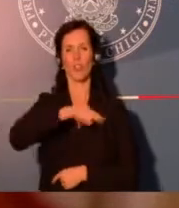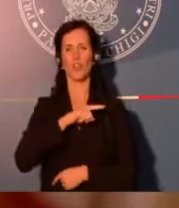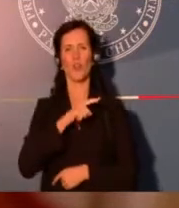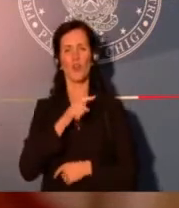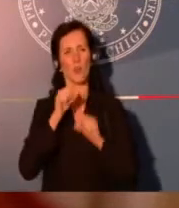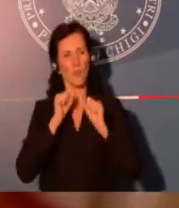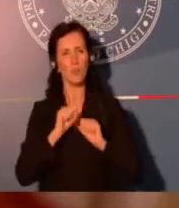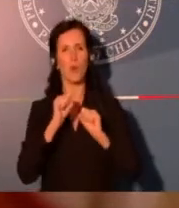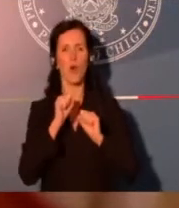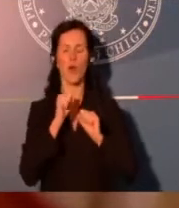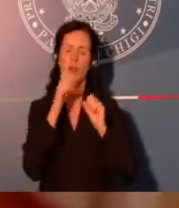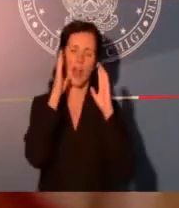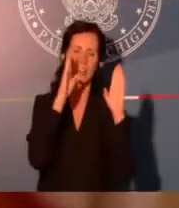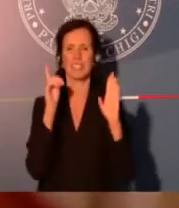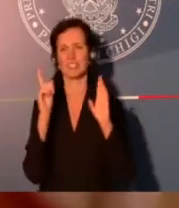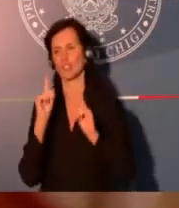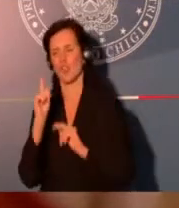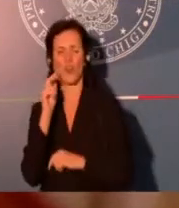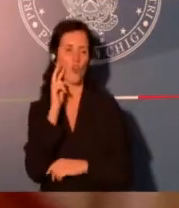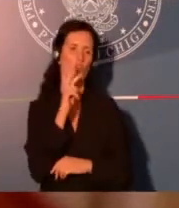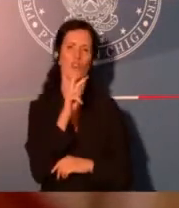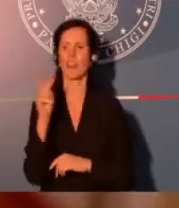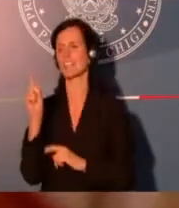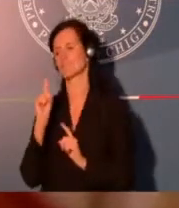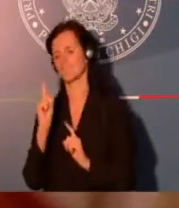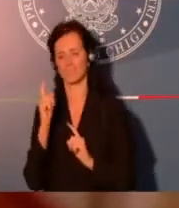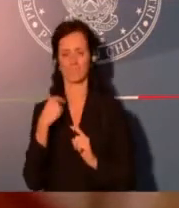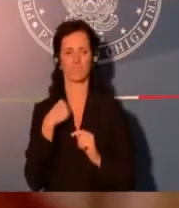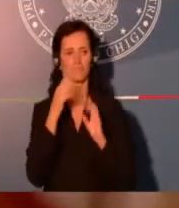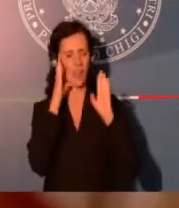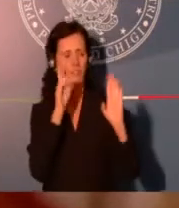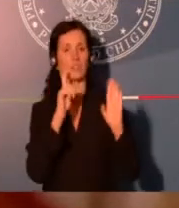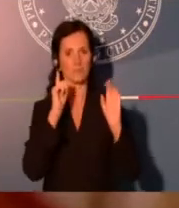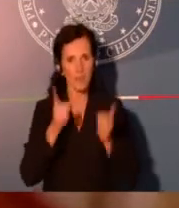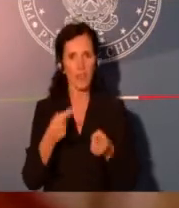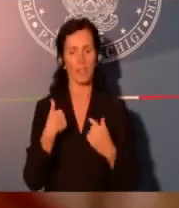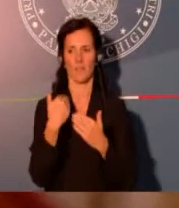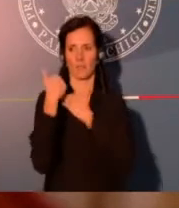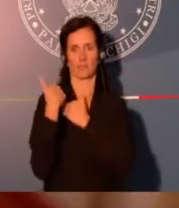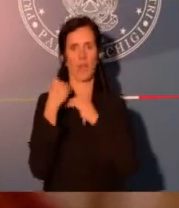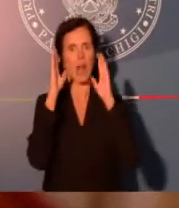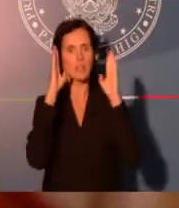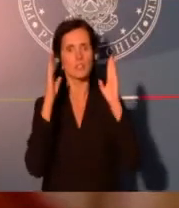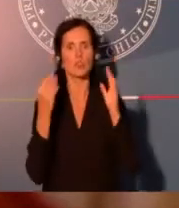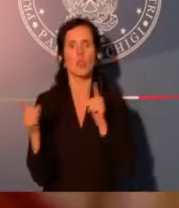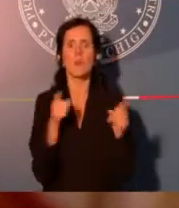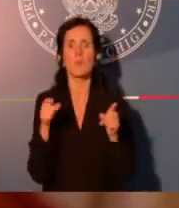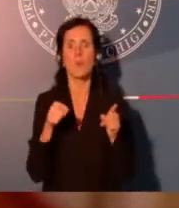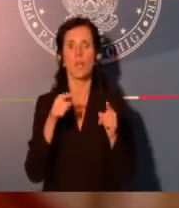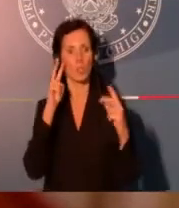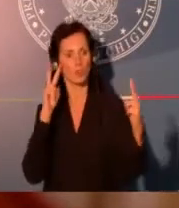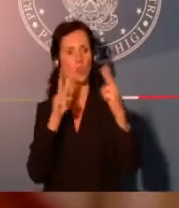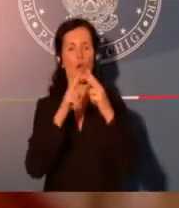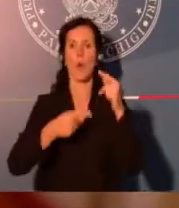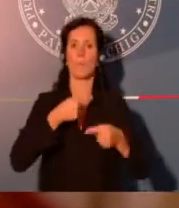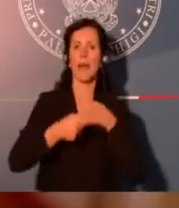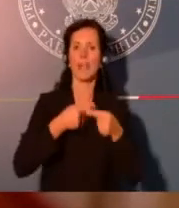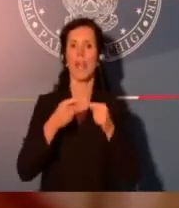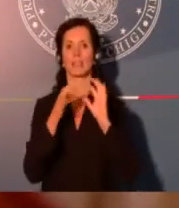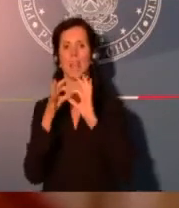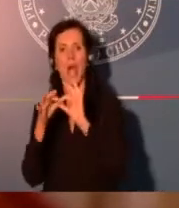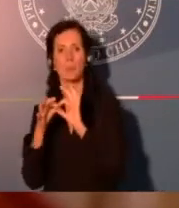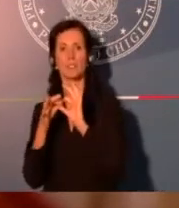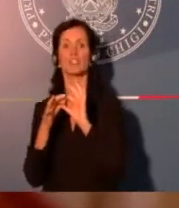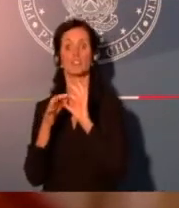guardia. Siamo più vulnerabili, ad esempio, quando incontriamo i parenti, gli amici. In queste